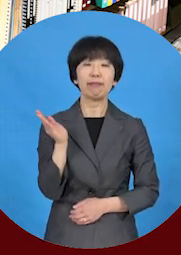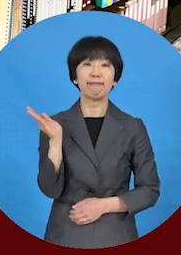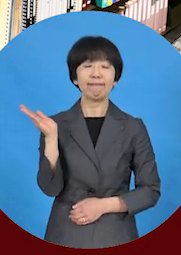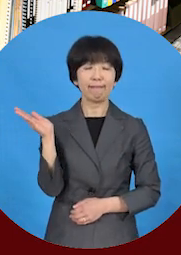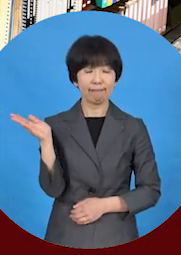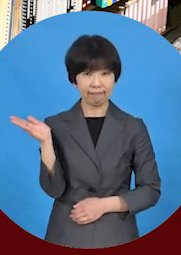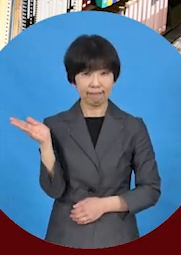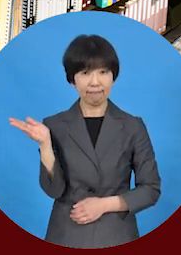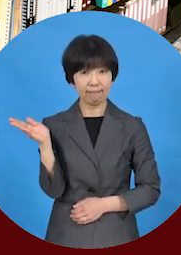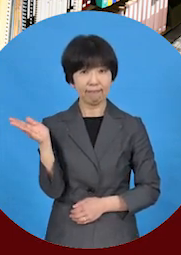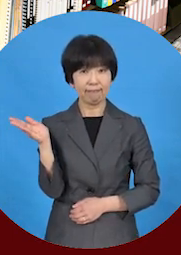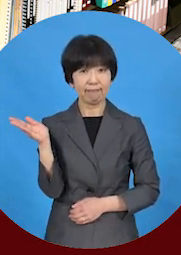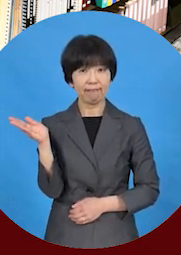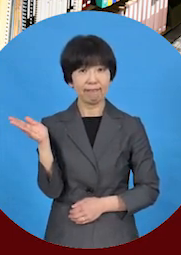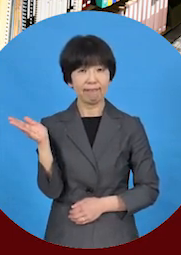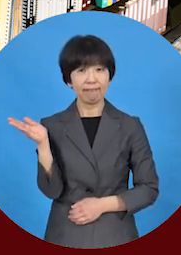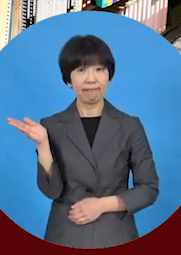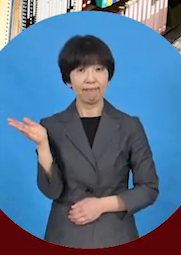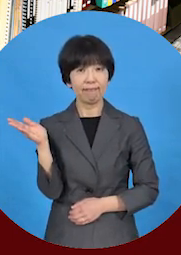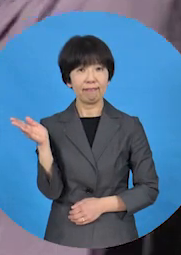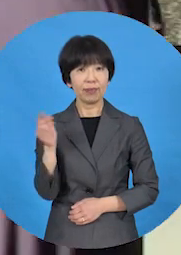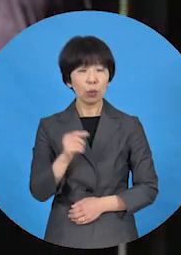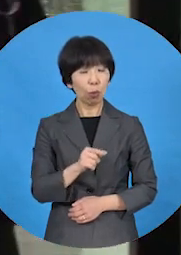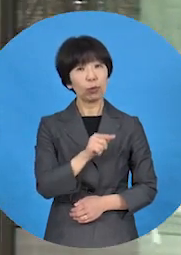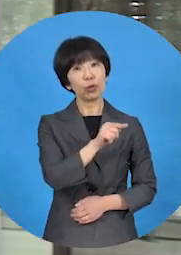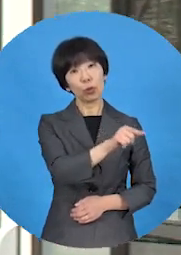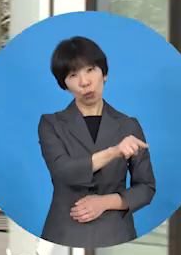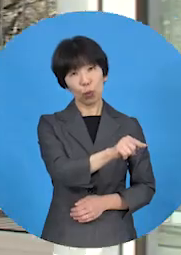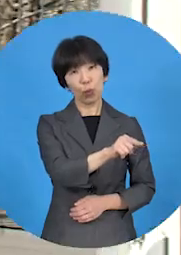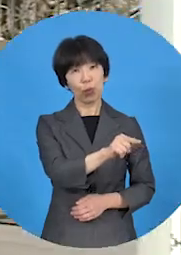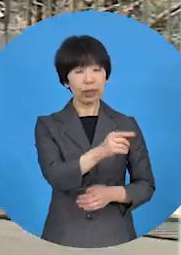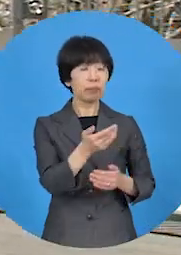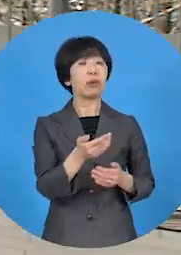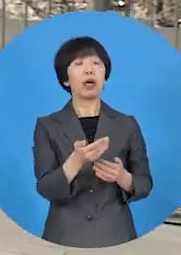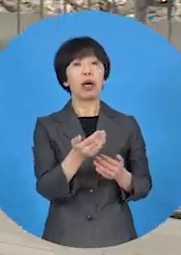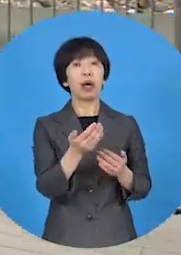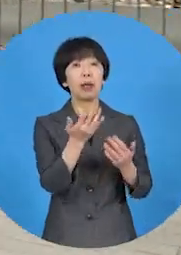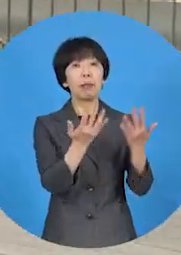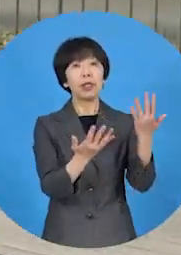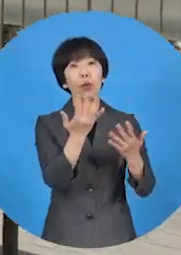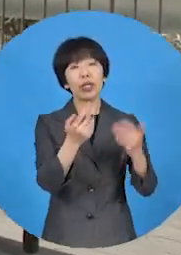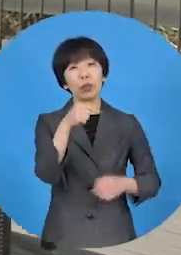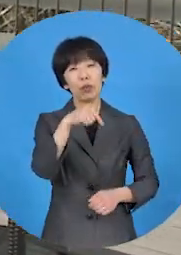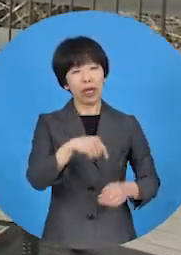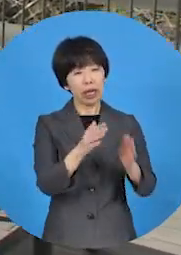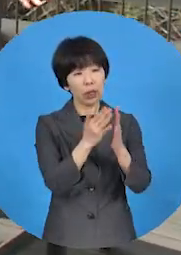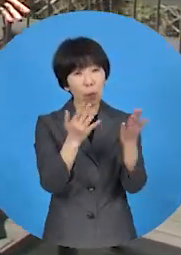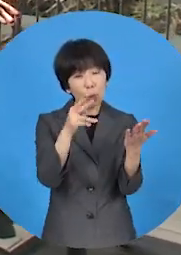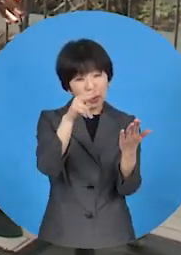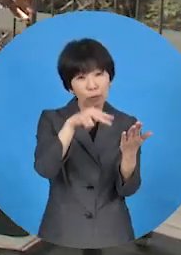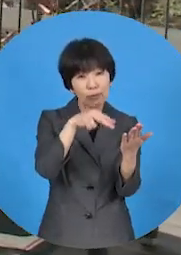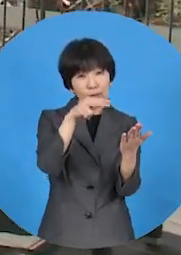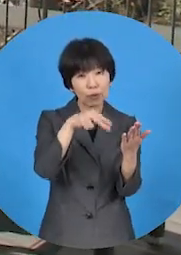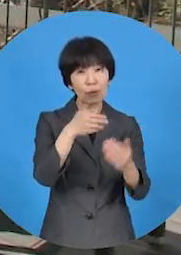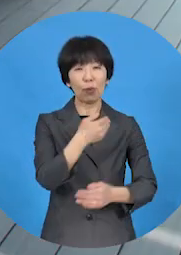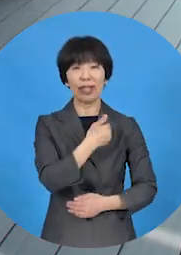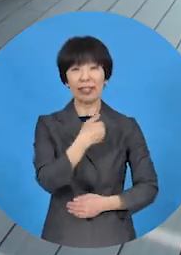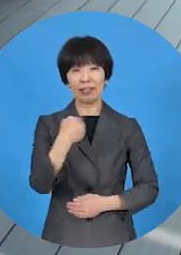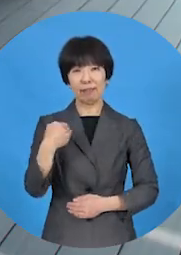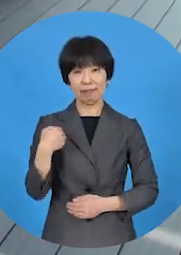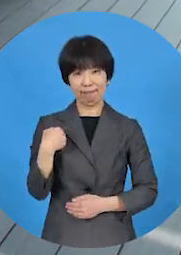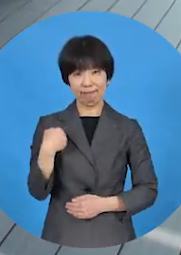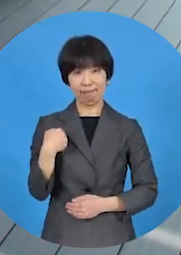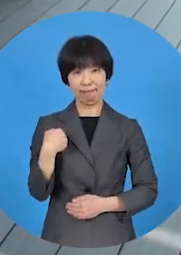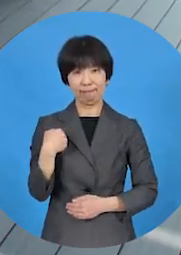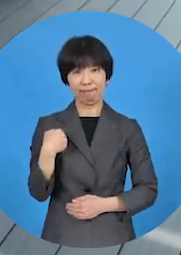面朗読室を設置。3階にも日差しがたっぷり当たるテラスがあり、こちらは大人向けの雰囲